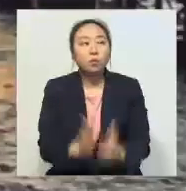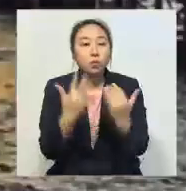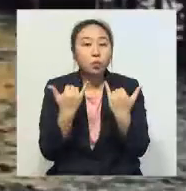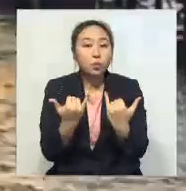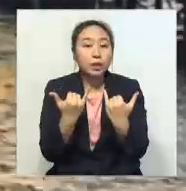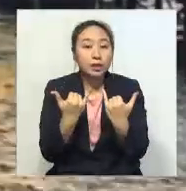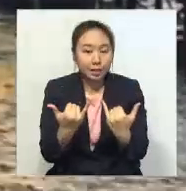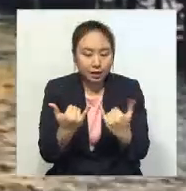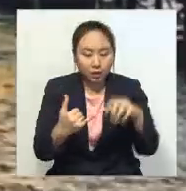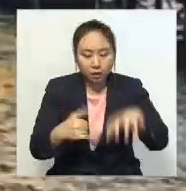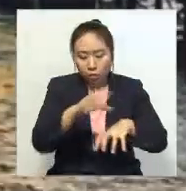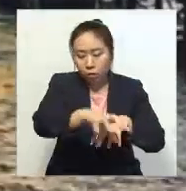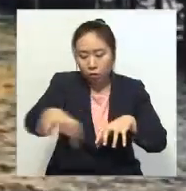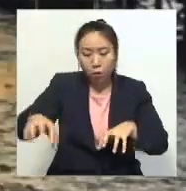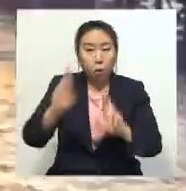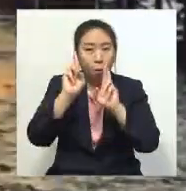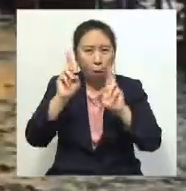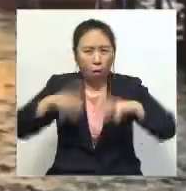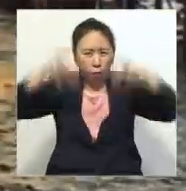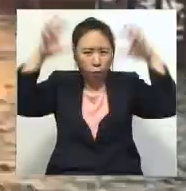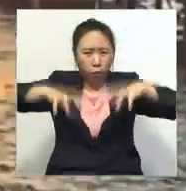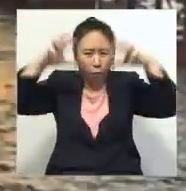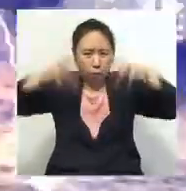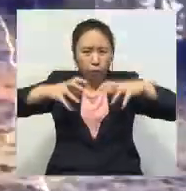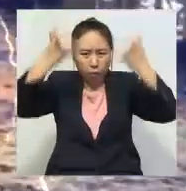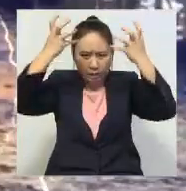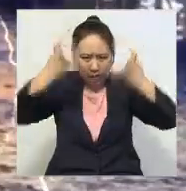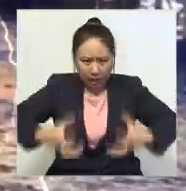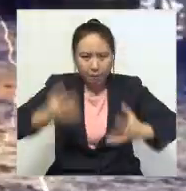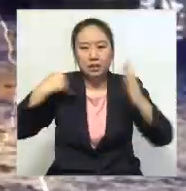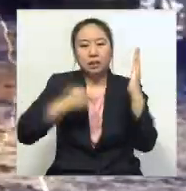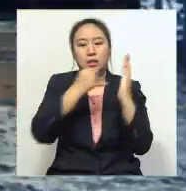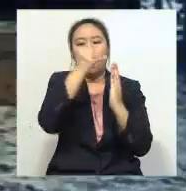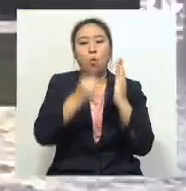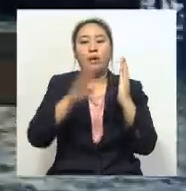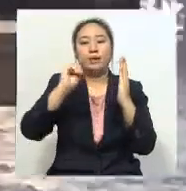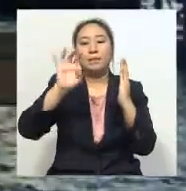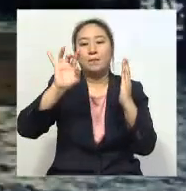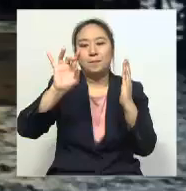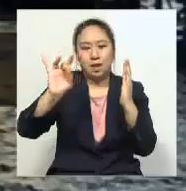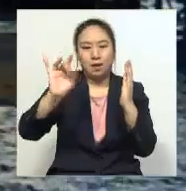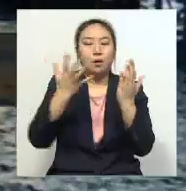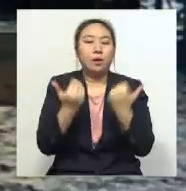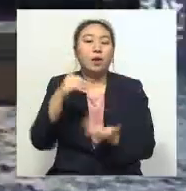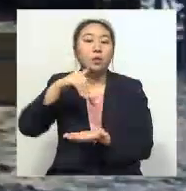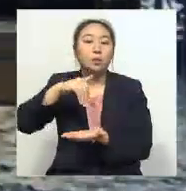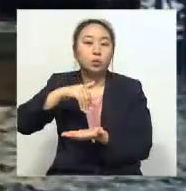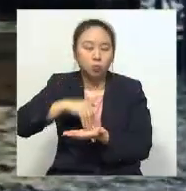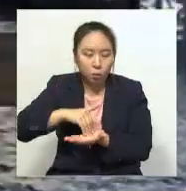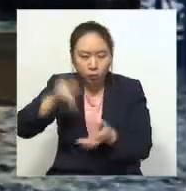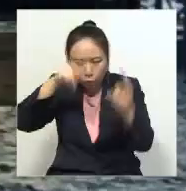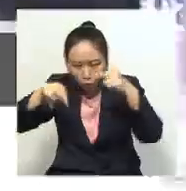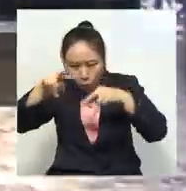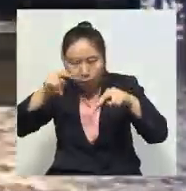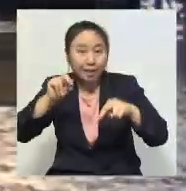ที่ที่จะต้องเฝ้าระวังฝนตกหนักถึงหนักมากเนี่ยมี48จังหวัดด้วยกันค่ะทางศูนย์เฉพาะกิจชั่วคราวในภาวะ